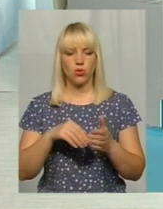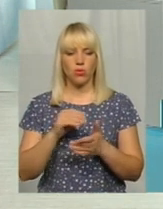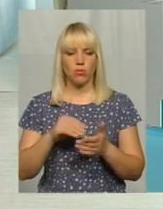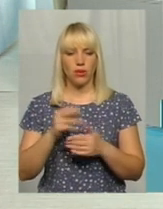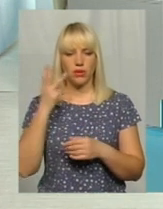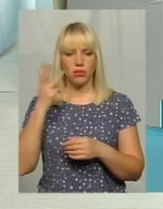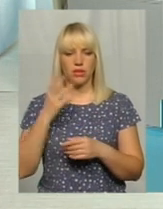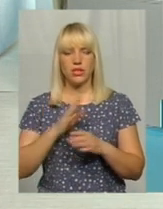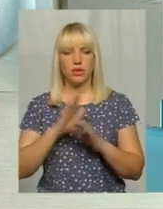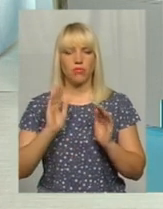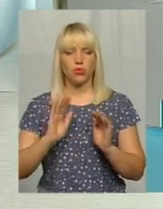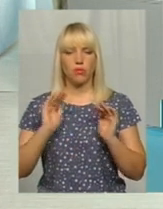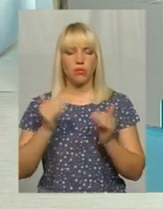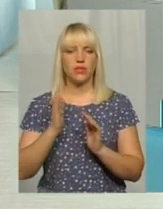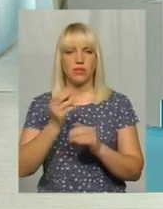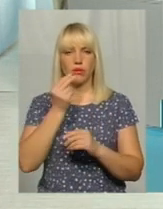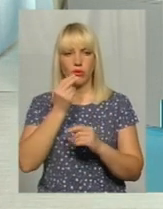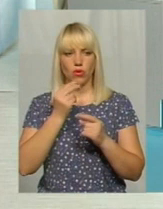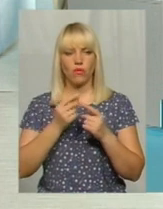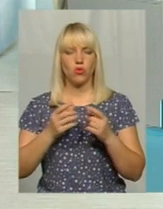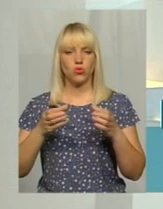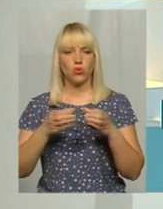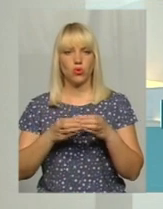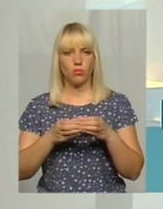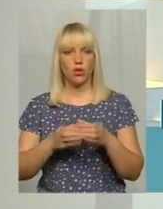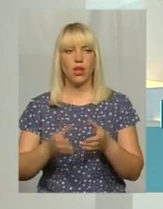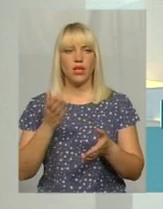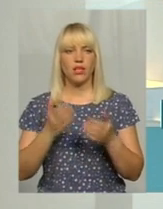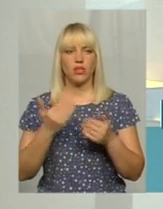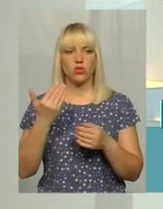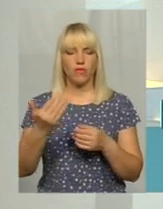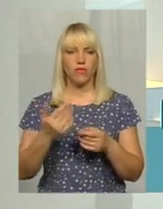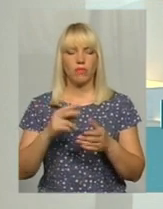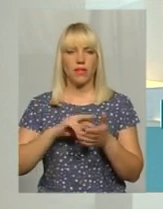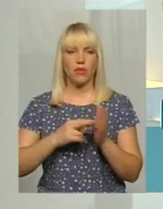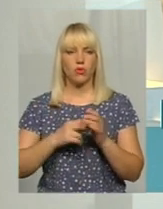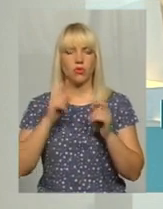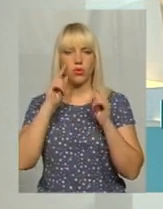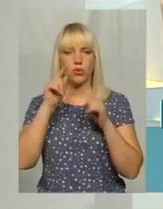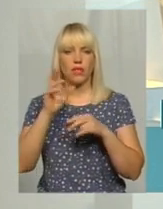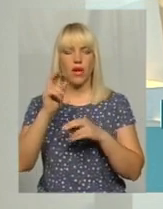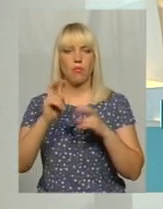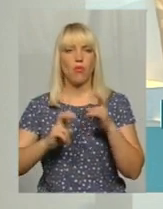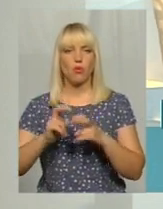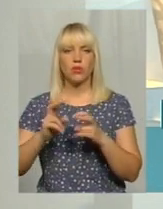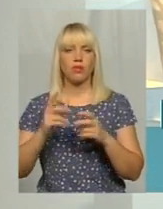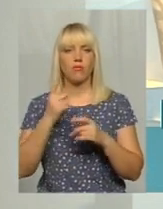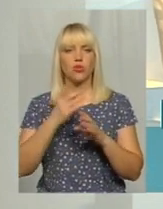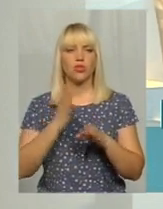обмежуватись лише продовольчою групою. Якщо плануєте орієнтуватися і на промислову, то в першу чергу на